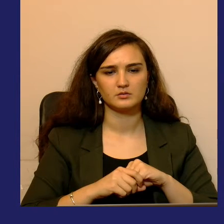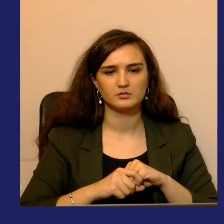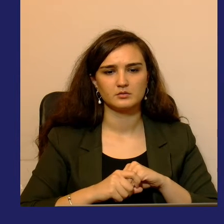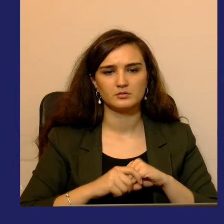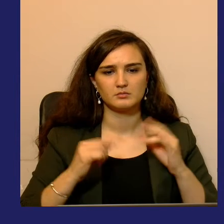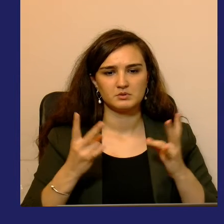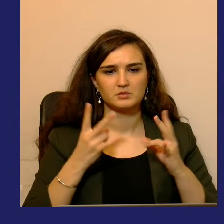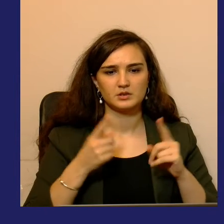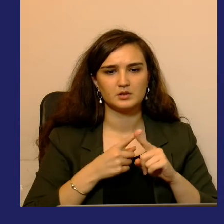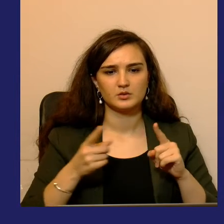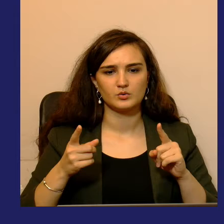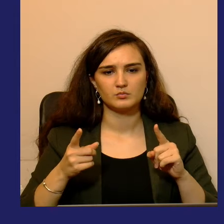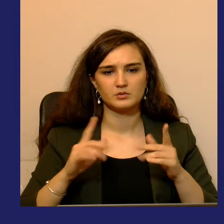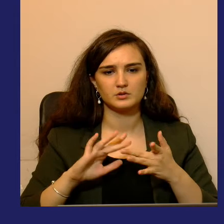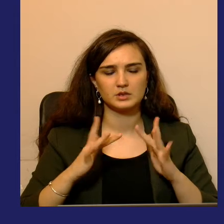მიმდინარეობს